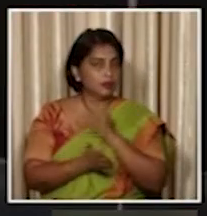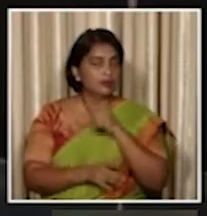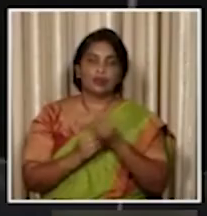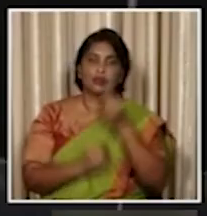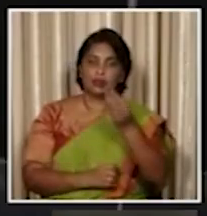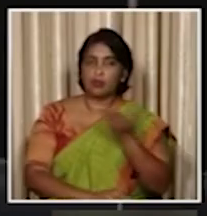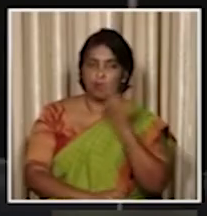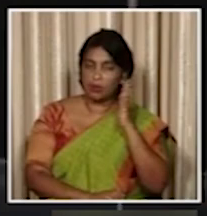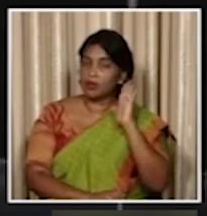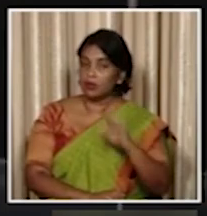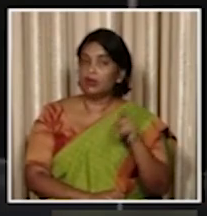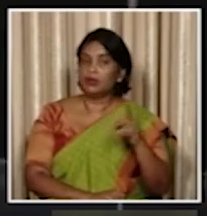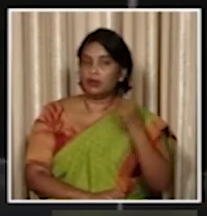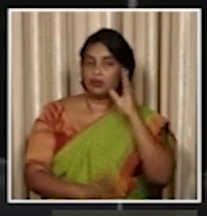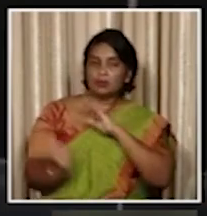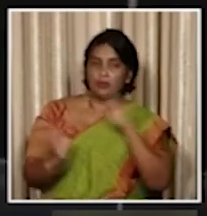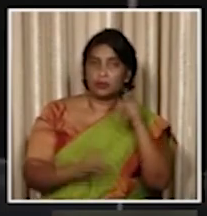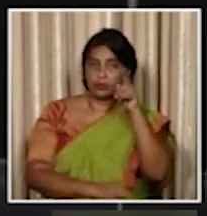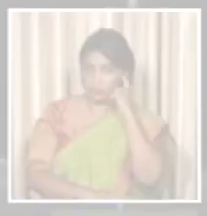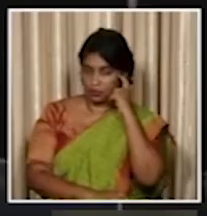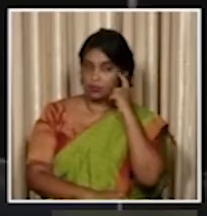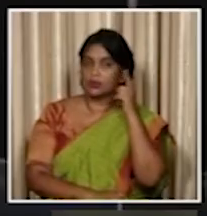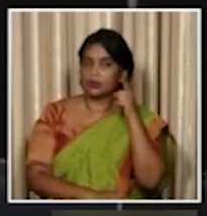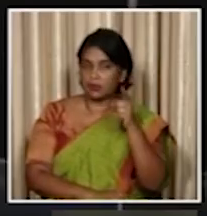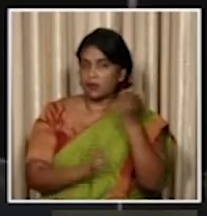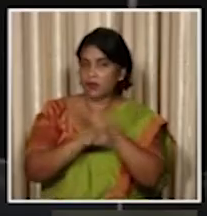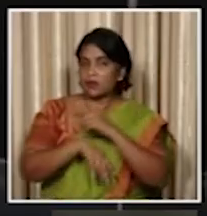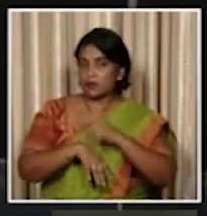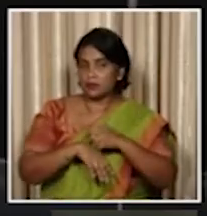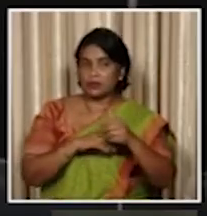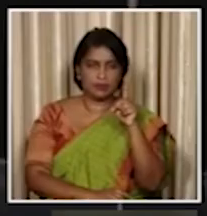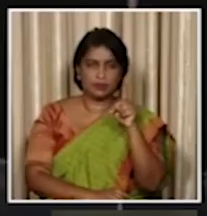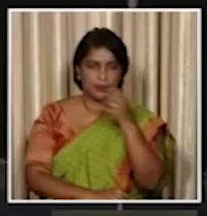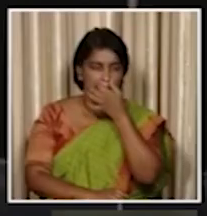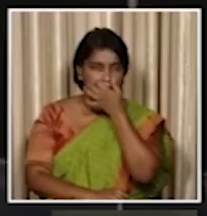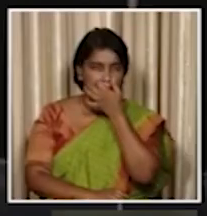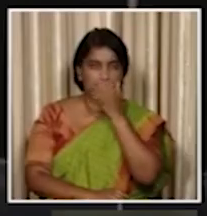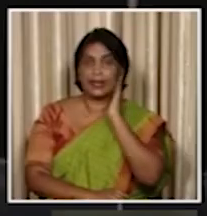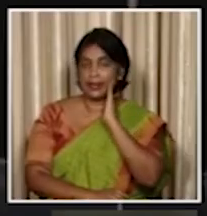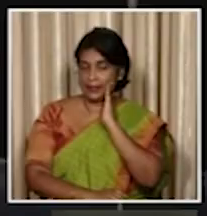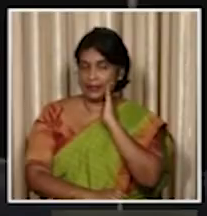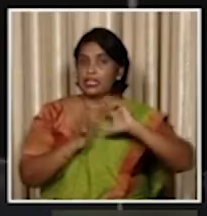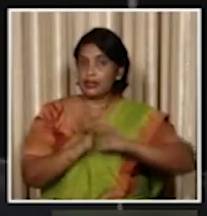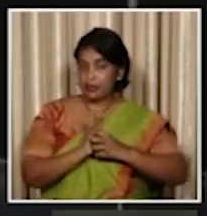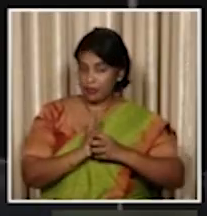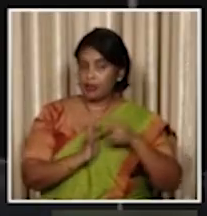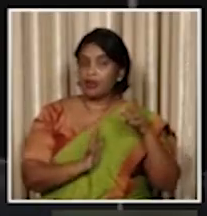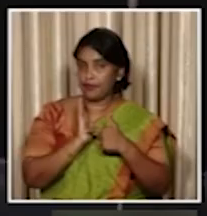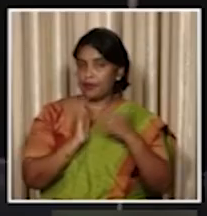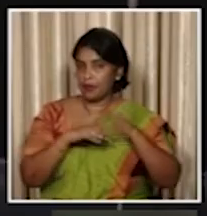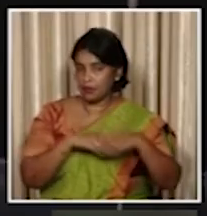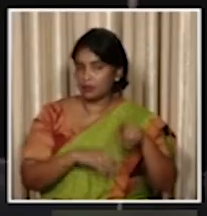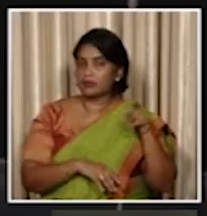දෙන්න පුළුවන්. හැබැයි අතපසු වෙච්ච ඔබතුමාත් දන්නවා ඔබතුමාගේ කාලේ මාතෙන් 2021 ඉංග්‍රීසි ඩිප්ලෝමා ධාරී විභාගයක්